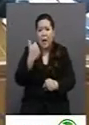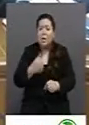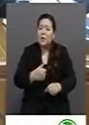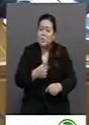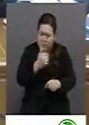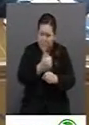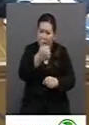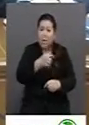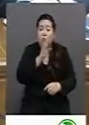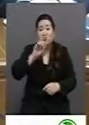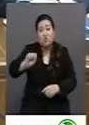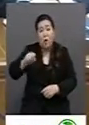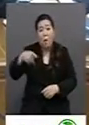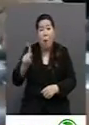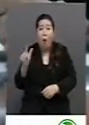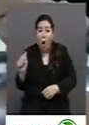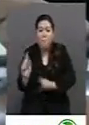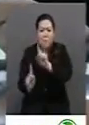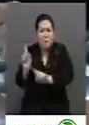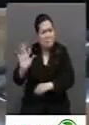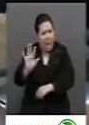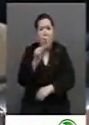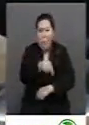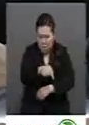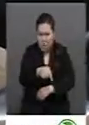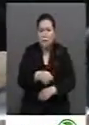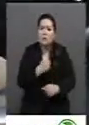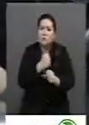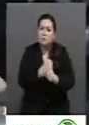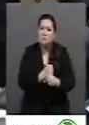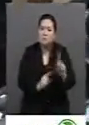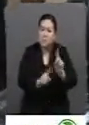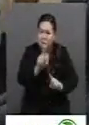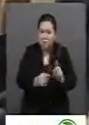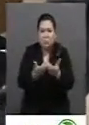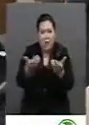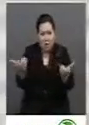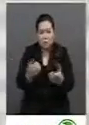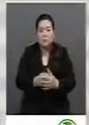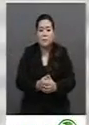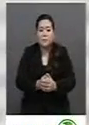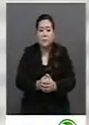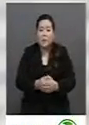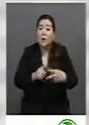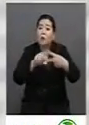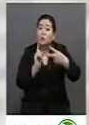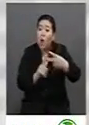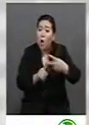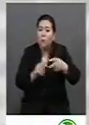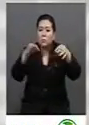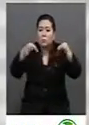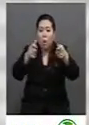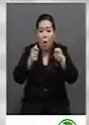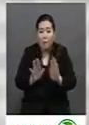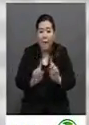มศึกษาหรือสกอ.เป็นผู้ประเมินเองด้วยส่วนตัวของแบบประเมินเนี่ยค่ะก็ตั้งข้อสังเกตอีกว่าแล้วใ